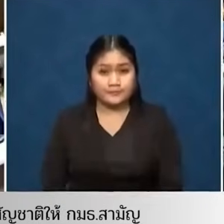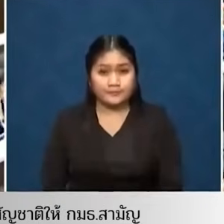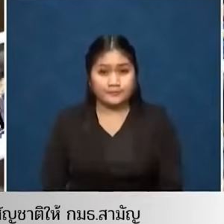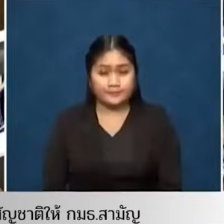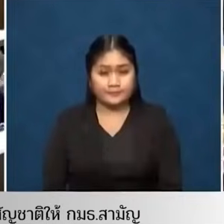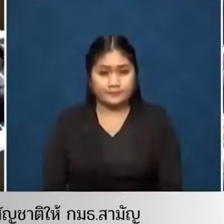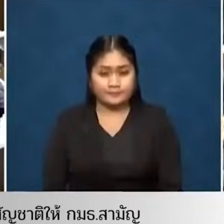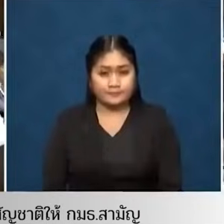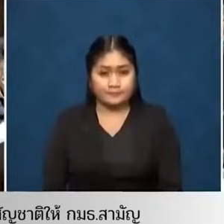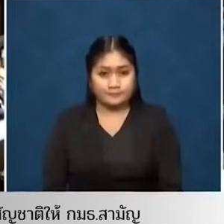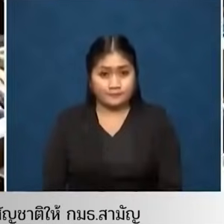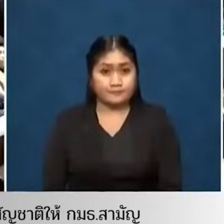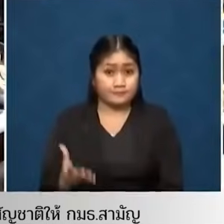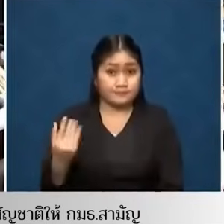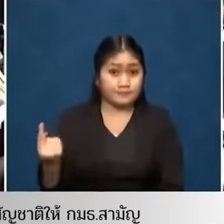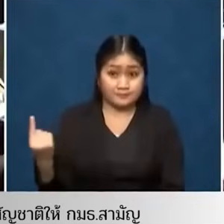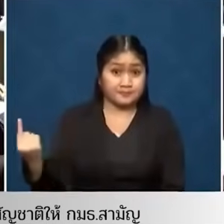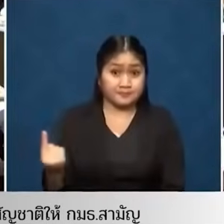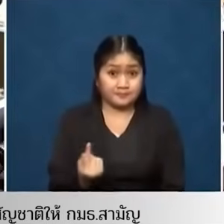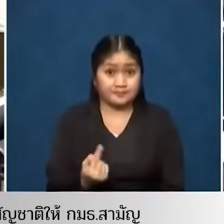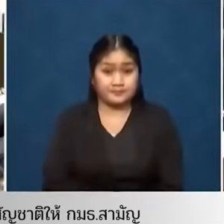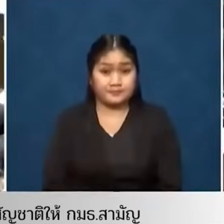เหตุการณ์กำลังเดินไปก่อนครับ